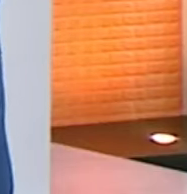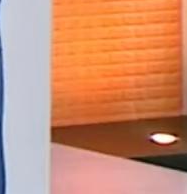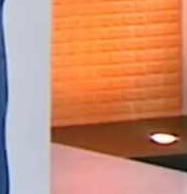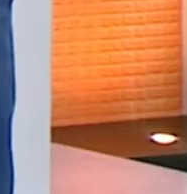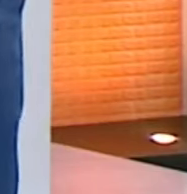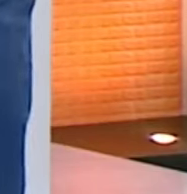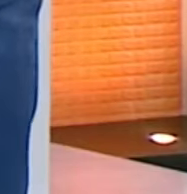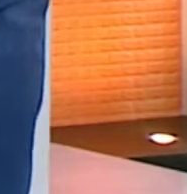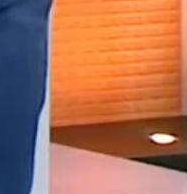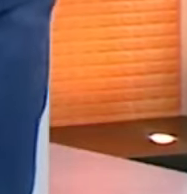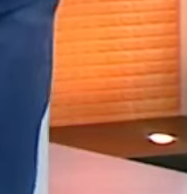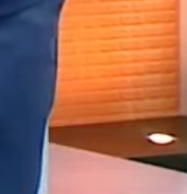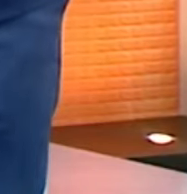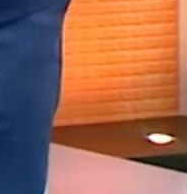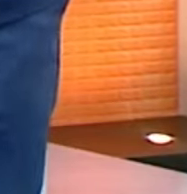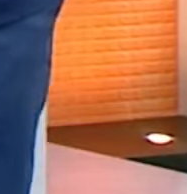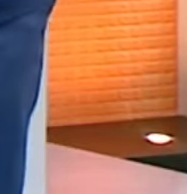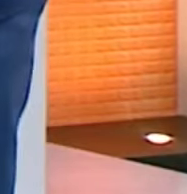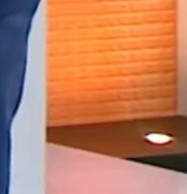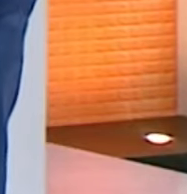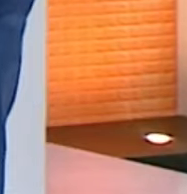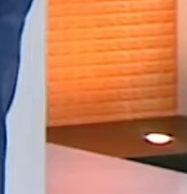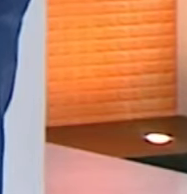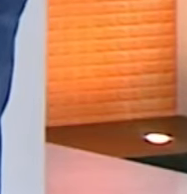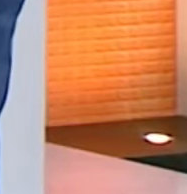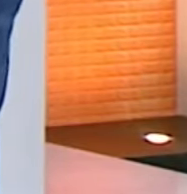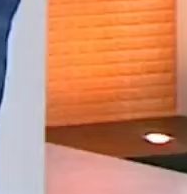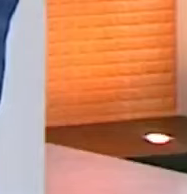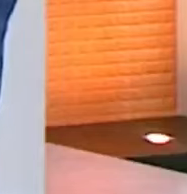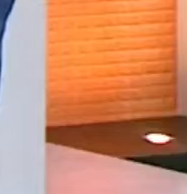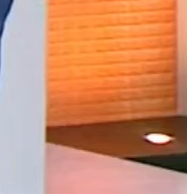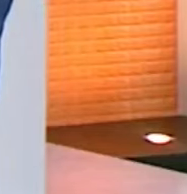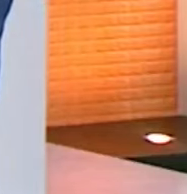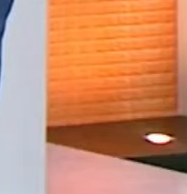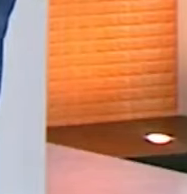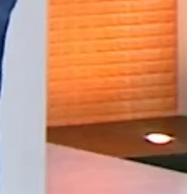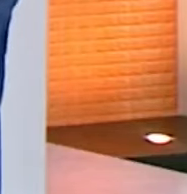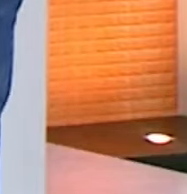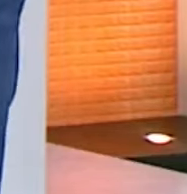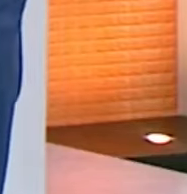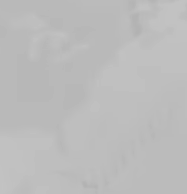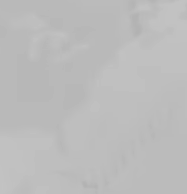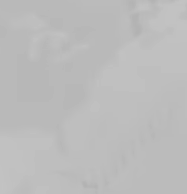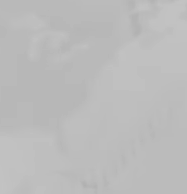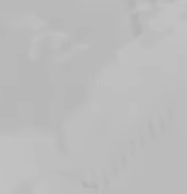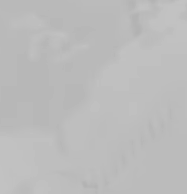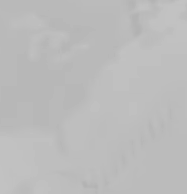TV at sa www.gmanews.tv.